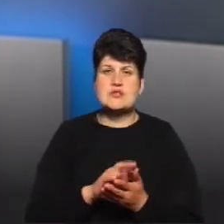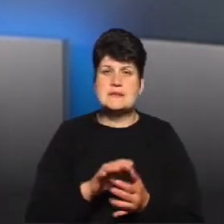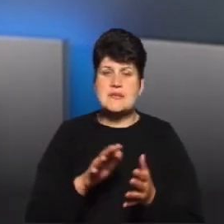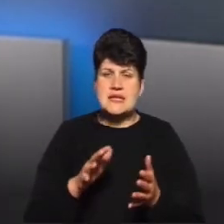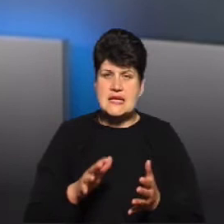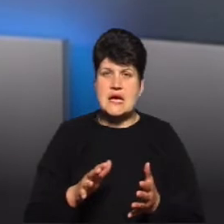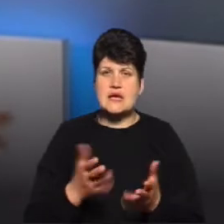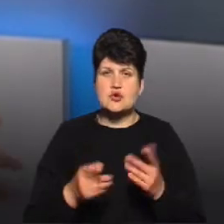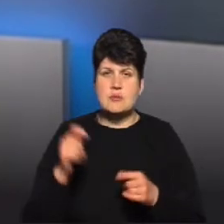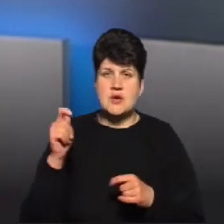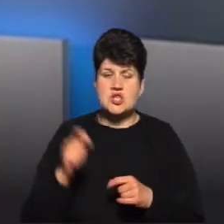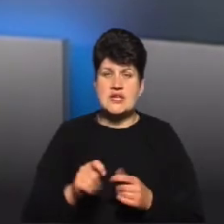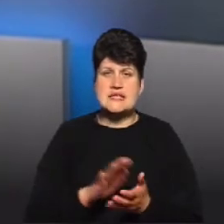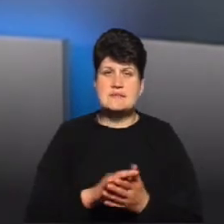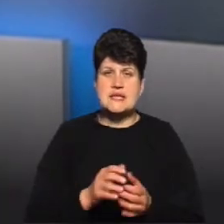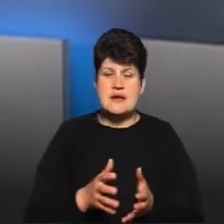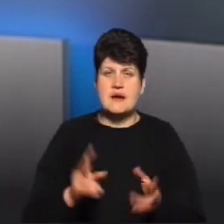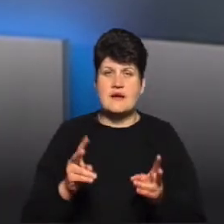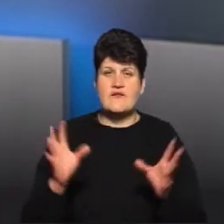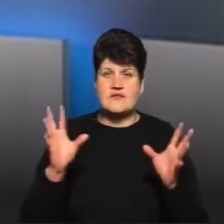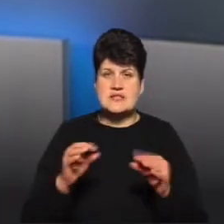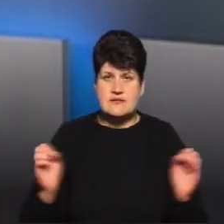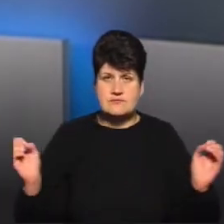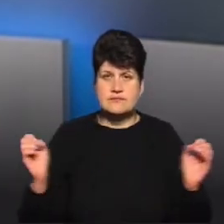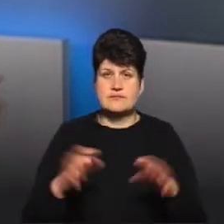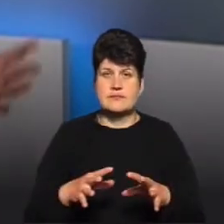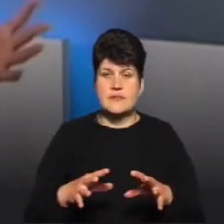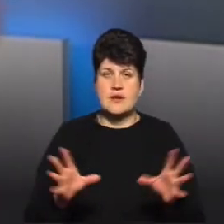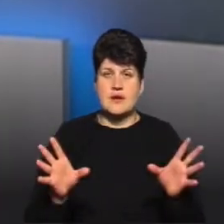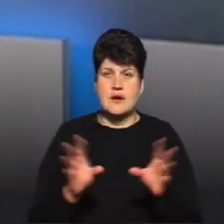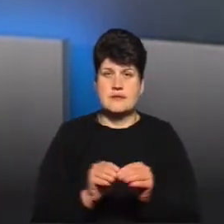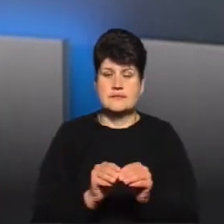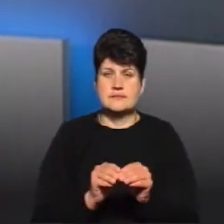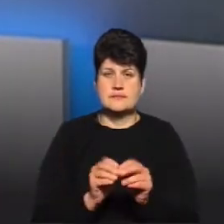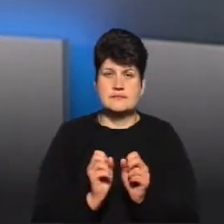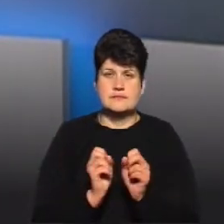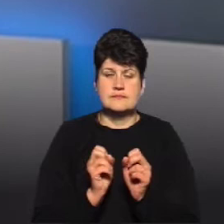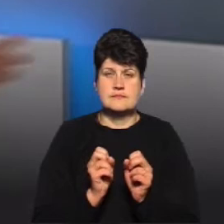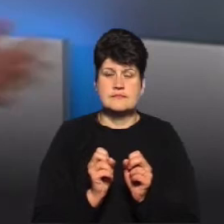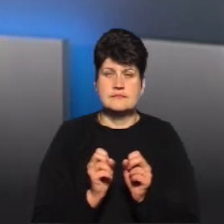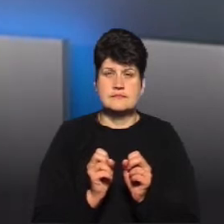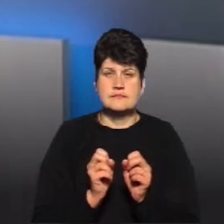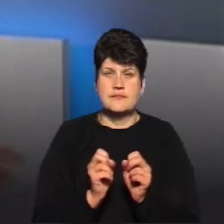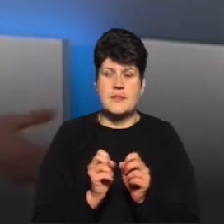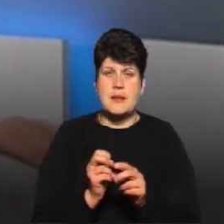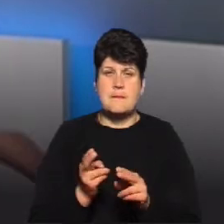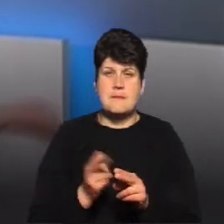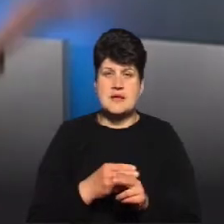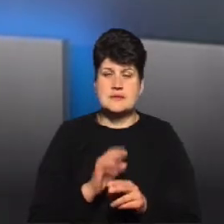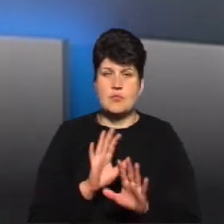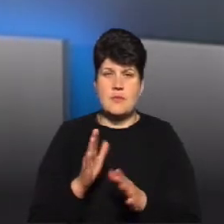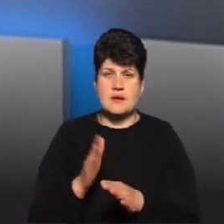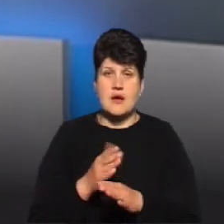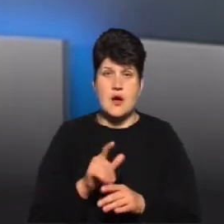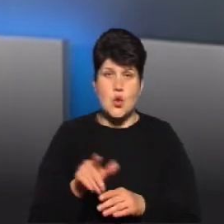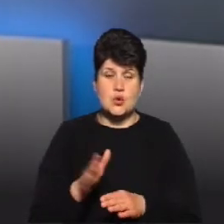приїжджає сміттярка, все сміття висипається гамузом без оцих моментів використання. Тобто люди посортували, а в результаті